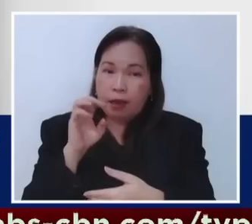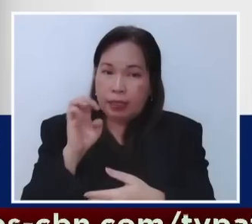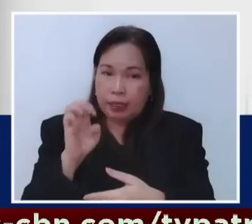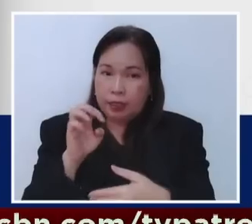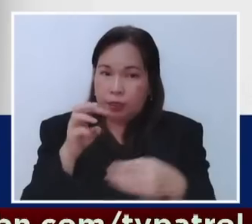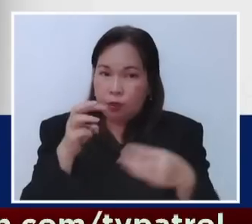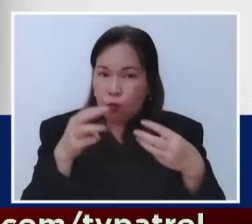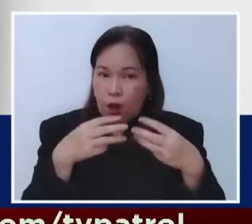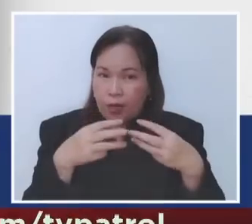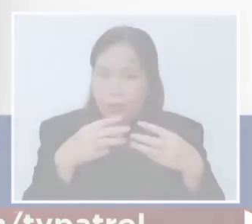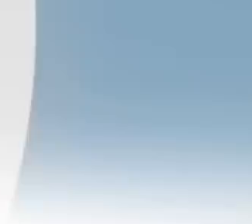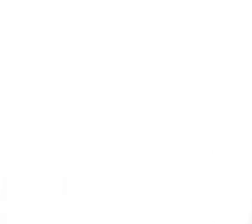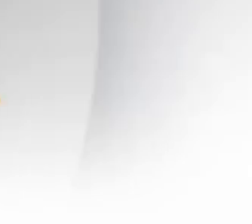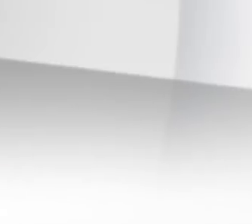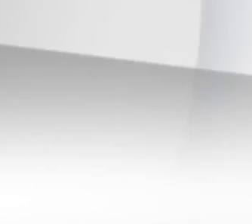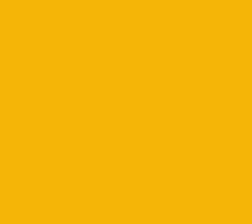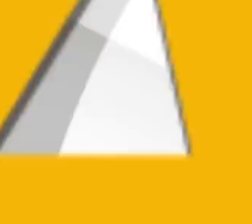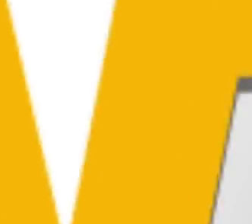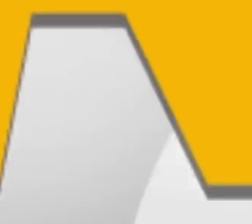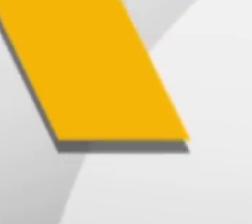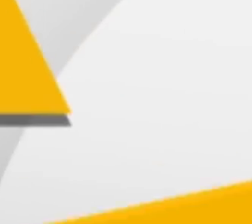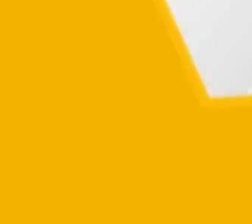Philippines.